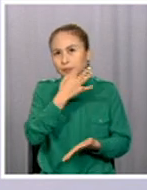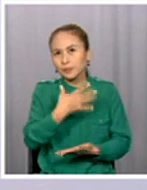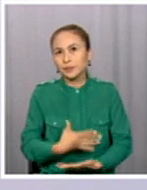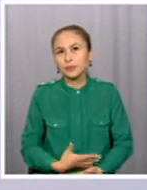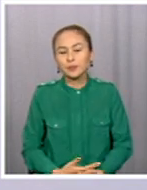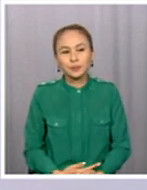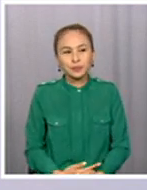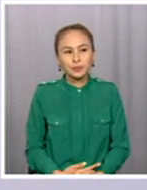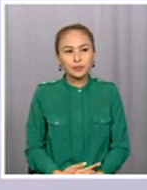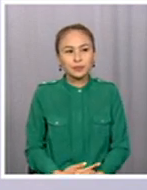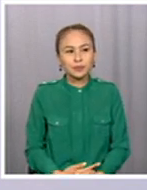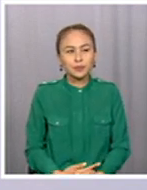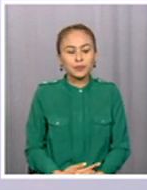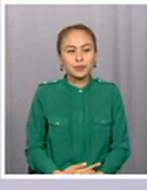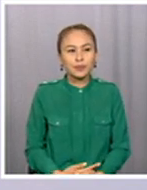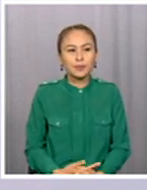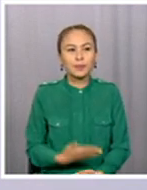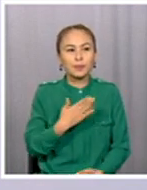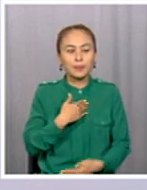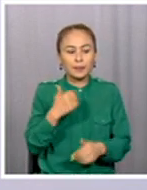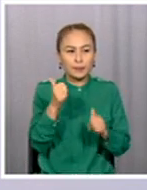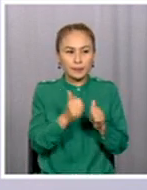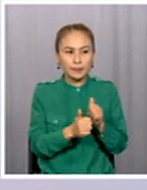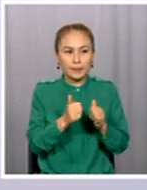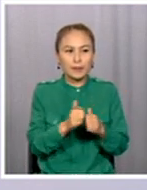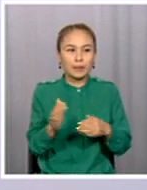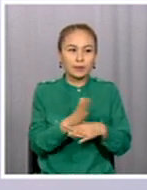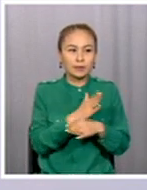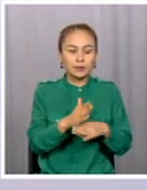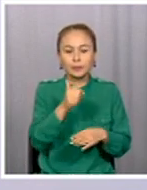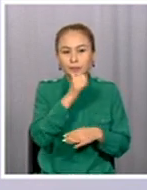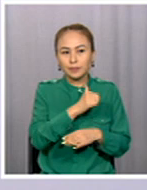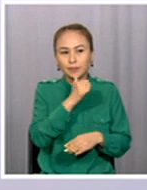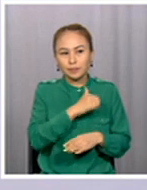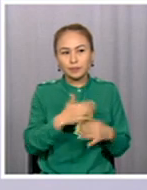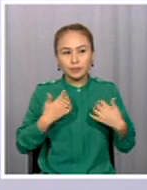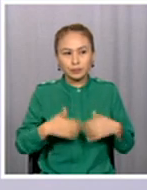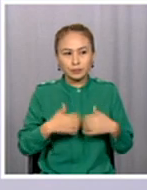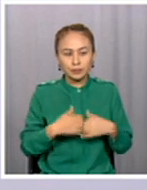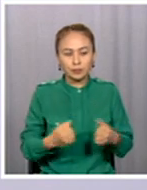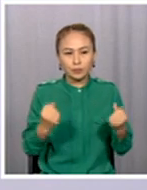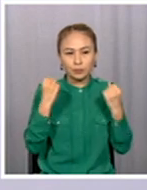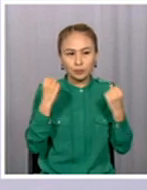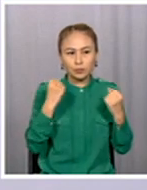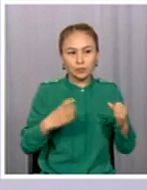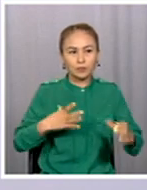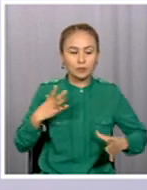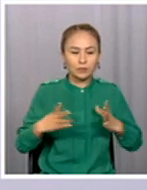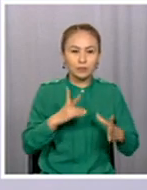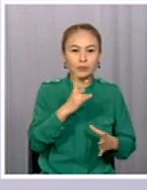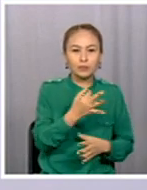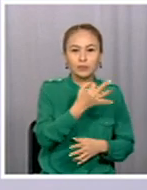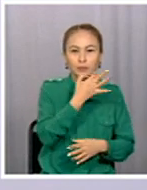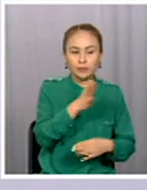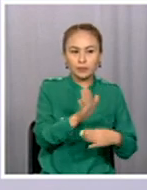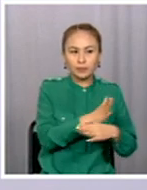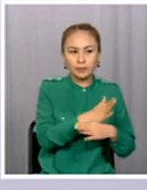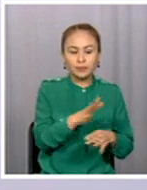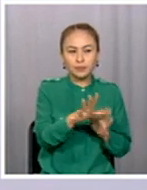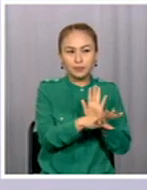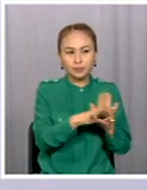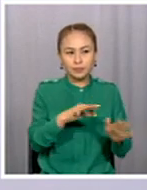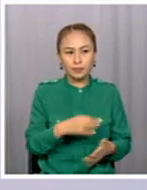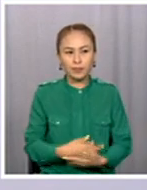ұнатады? Ол үшін балар, біз әрқайсын жеке-жеке тауып алайық. Бірінші, спорттық жаттығуды ұнататын балаларды табамыз.